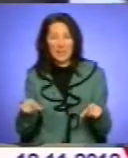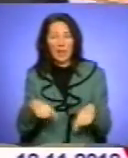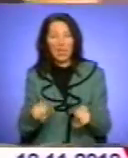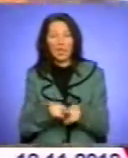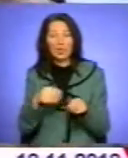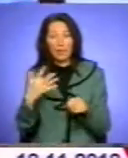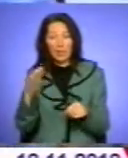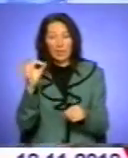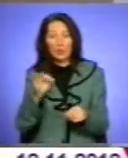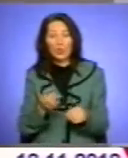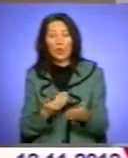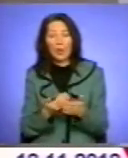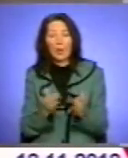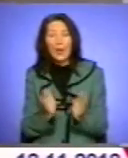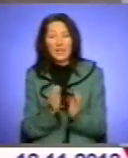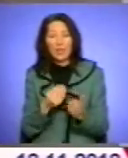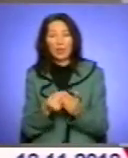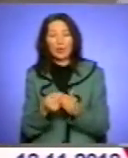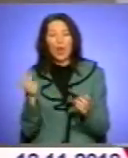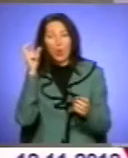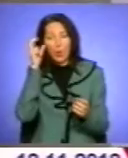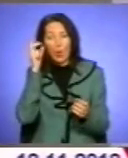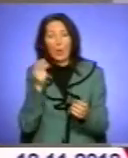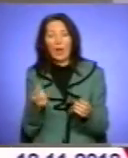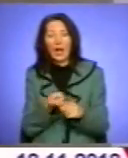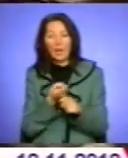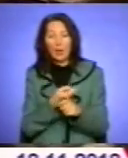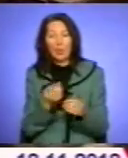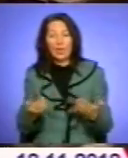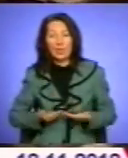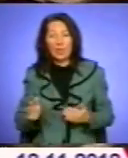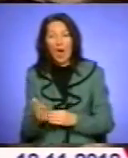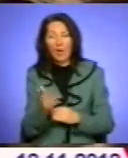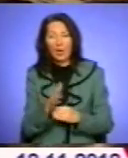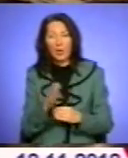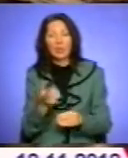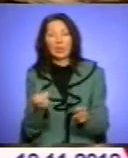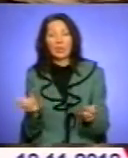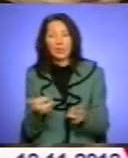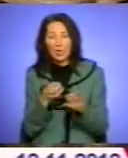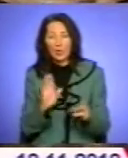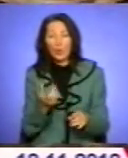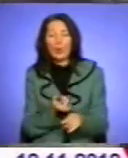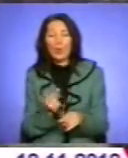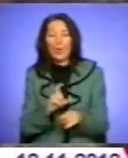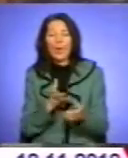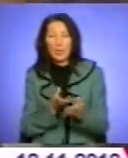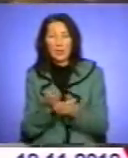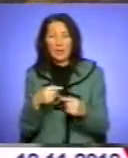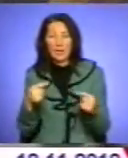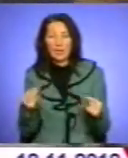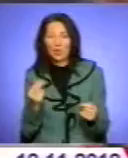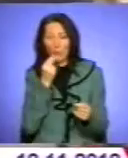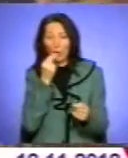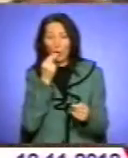на 15% менше коштували крупи, картопля і жива риба. Не довелося покупцям переплачувати й за інші продукти. Подивіться, що